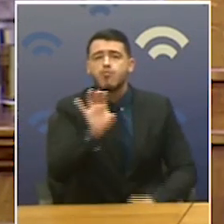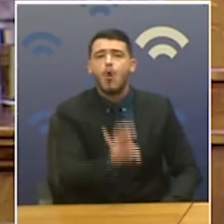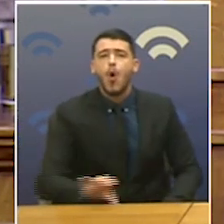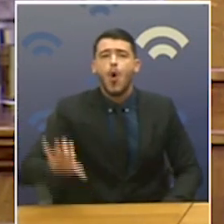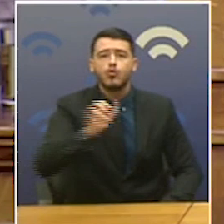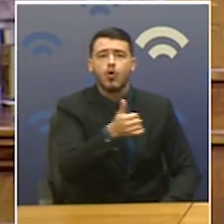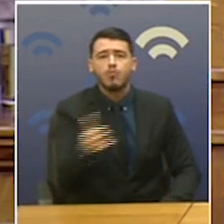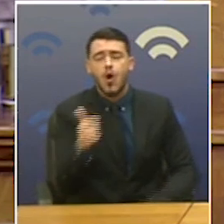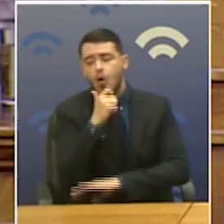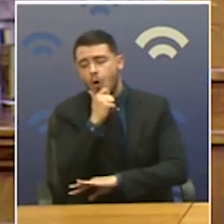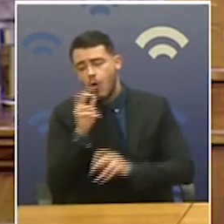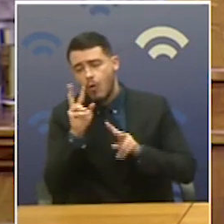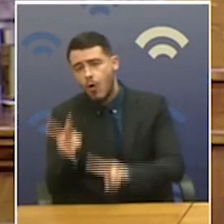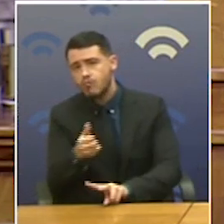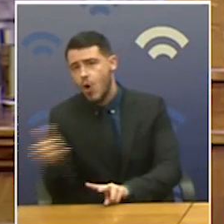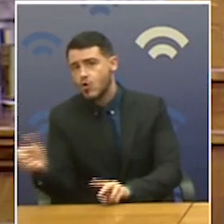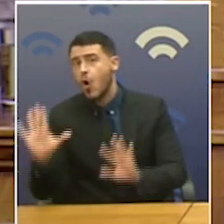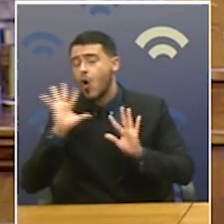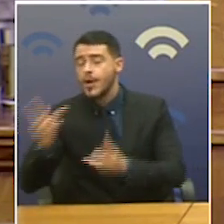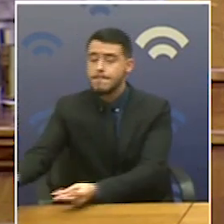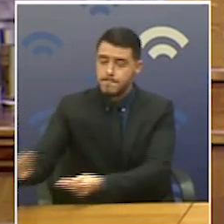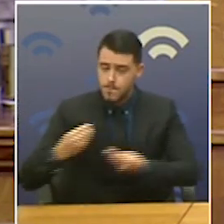γόνιμο, καύσιμο για το μέλλον της.